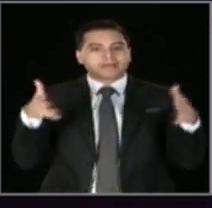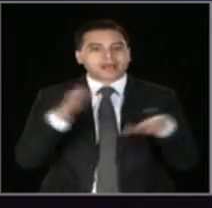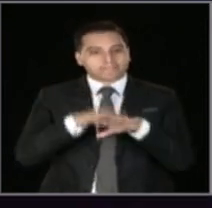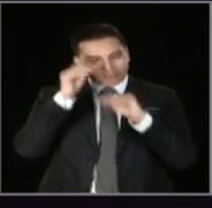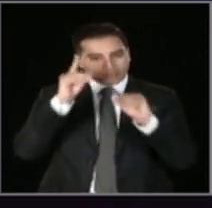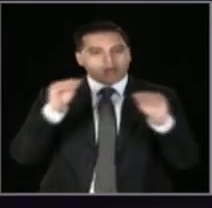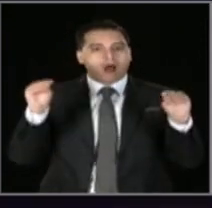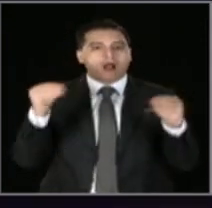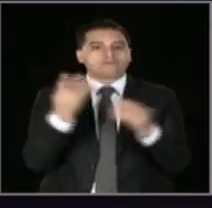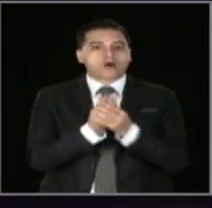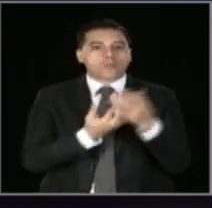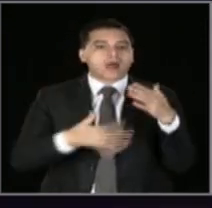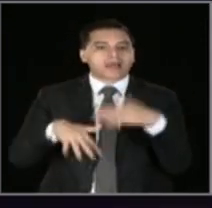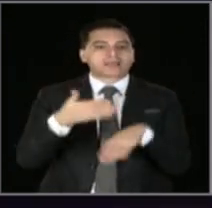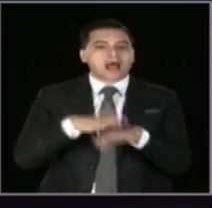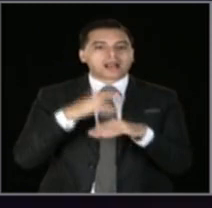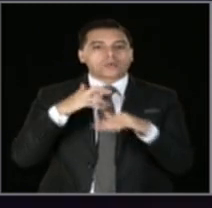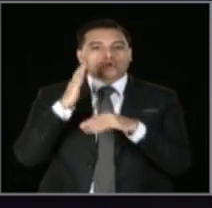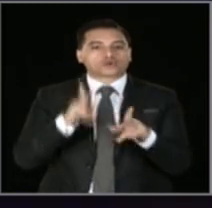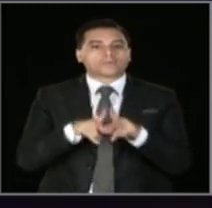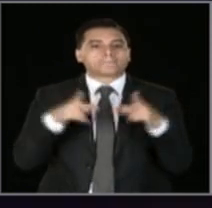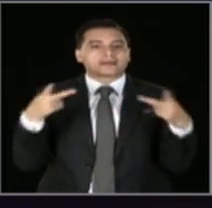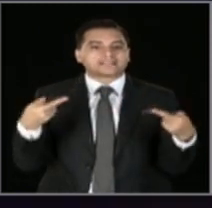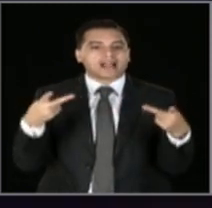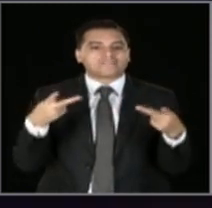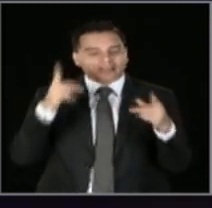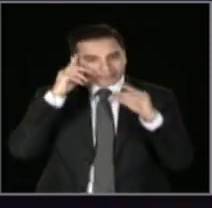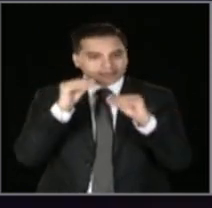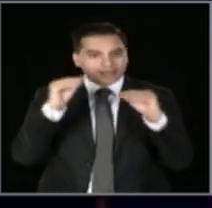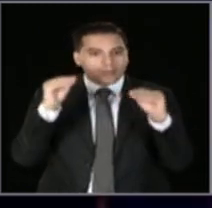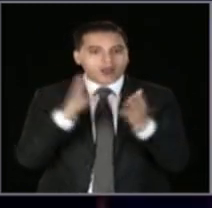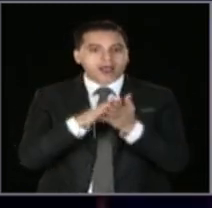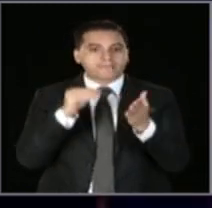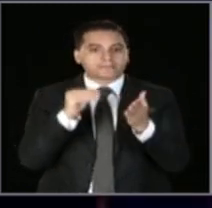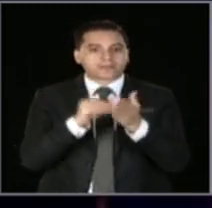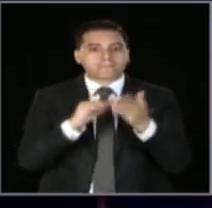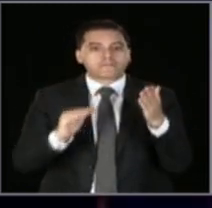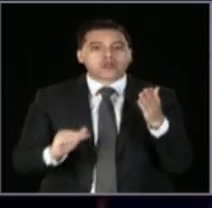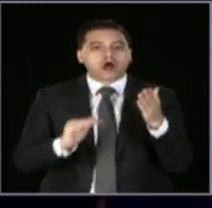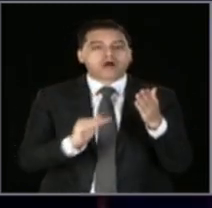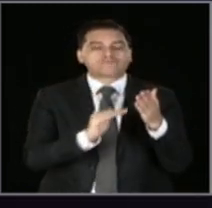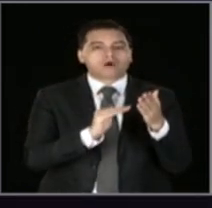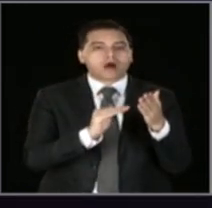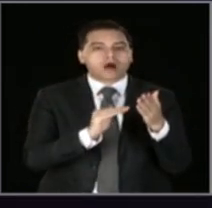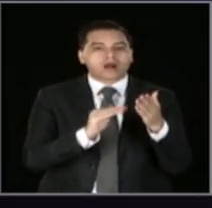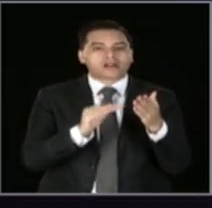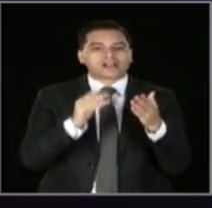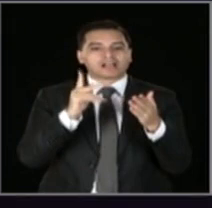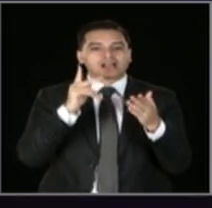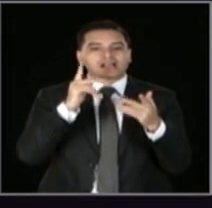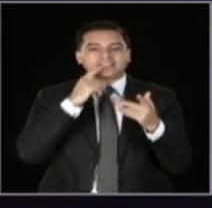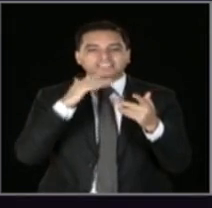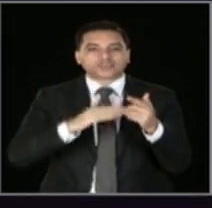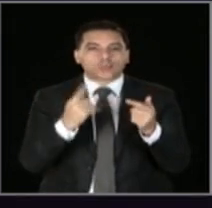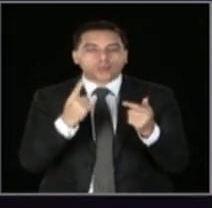بتعرف ولادنا على قدرون باختلاف. التوعية تبتدي من KG1، بدل ما نفضل نتكلم